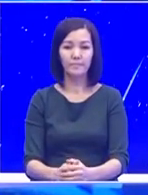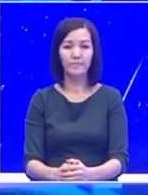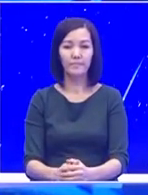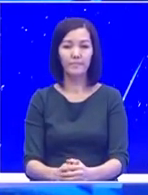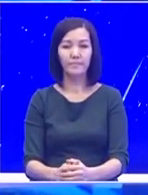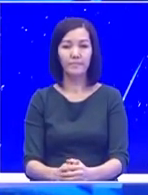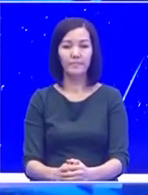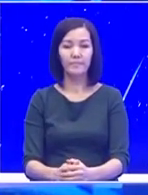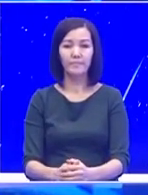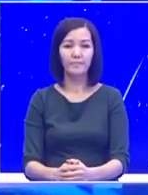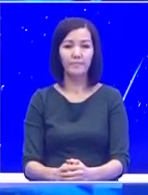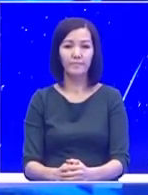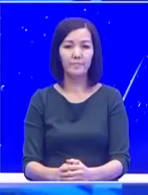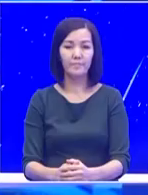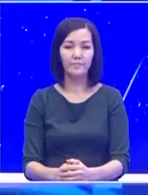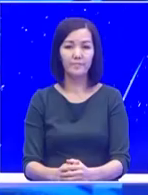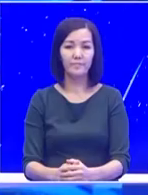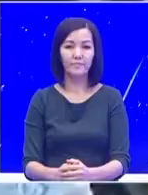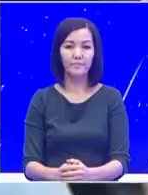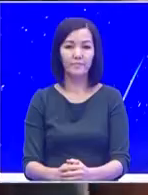де жаһан жаңалықтары келесі топтамада.